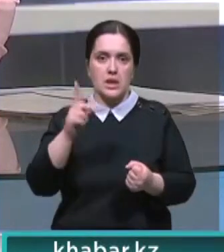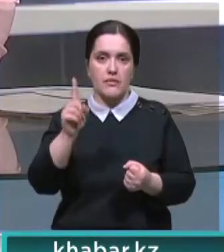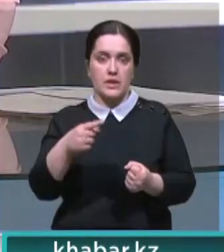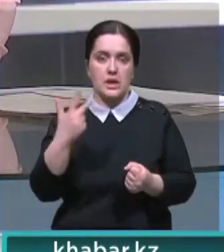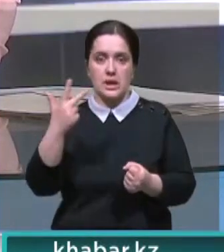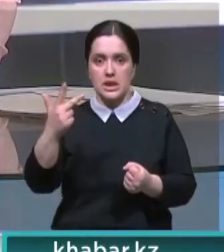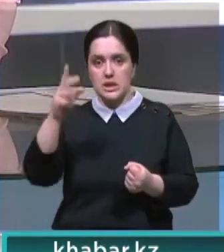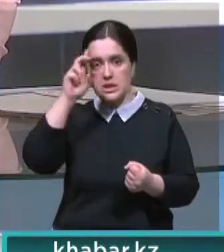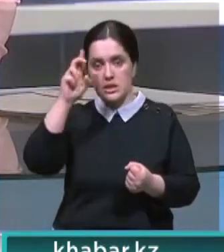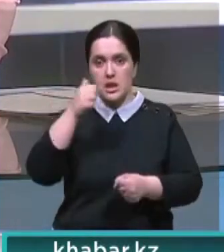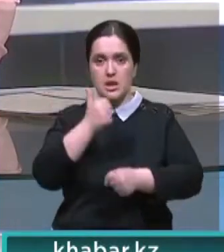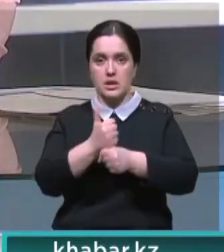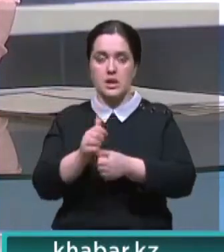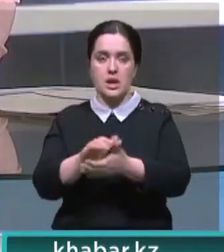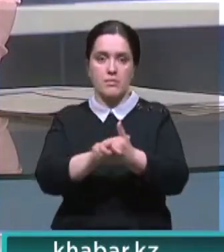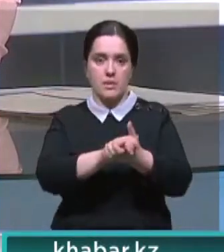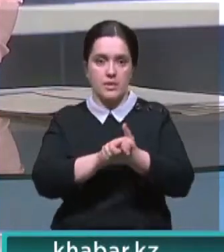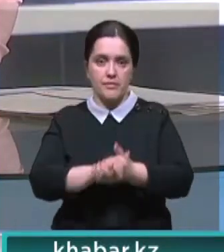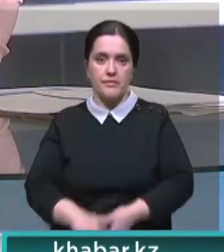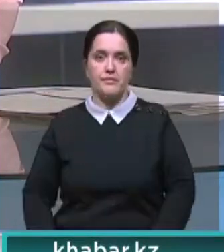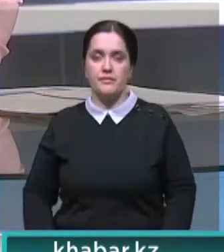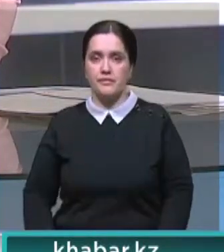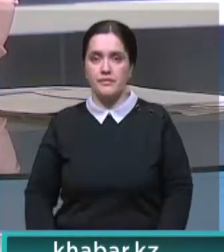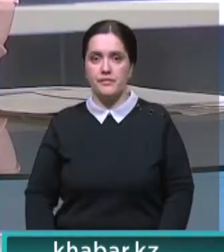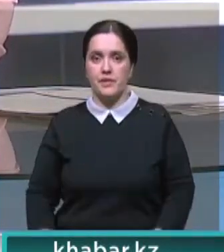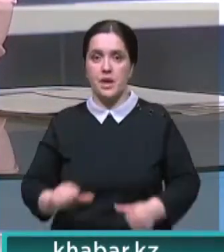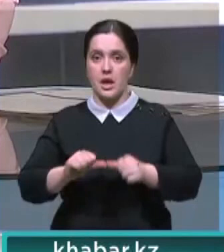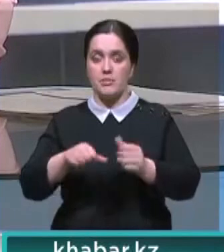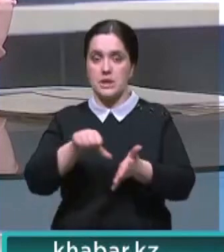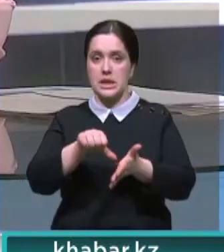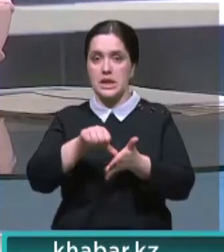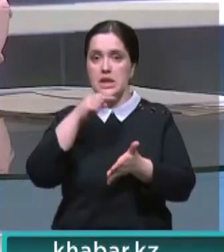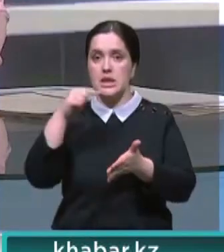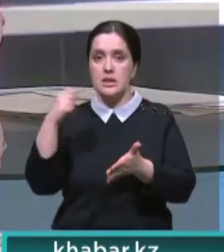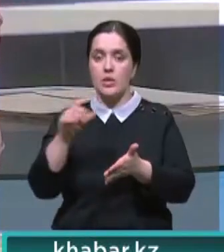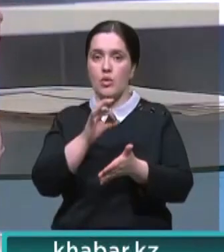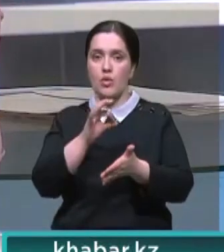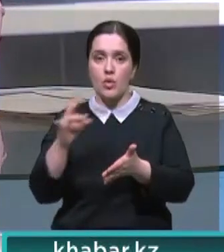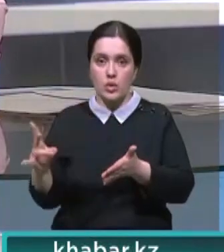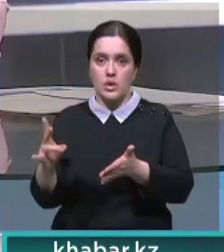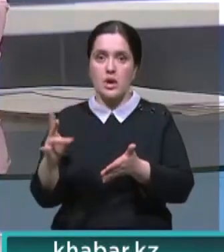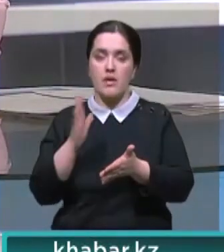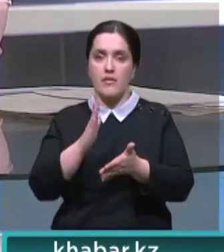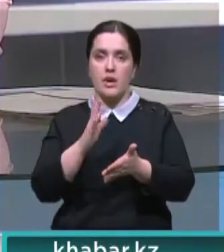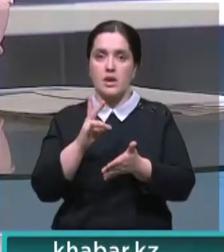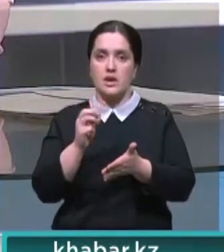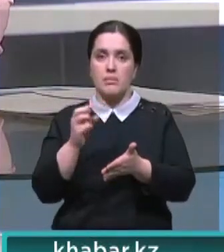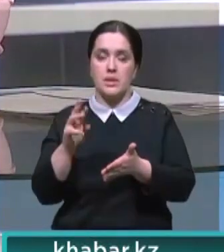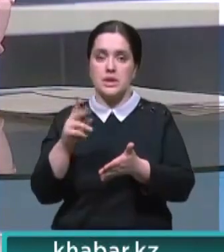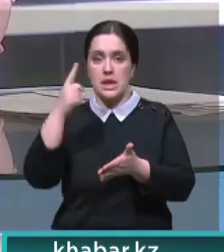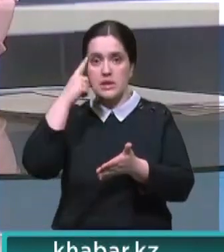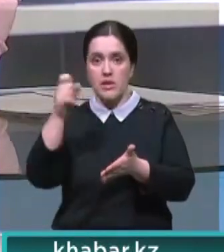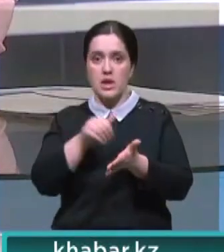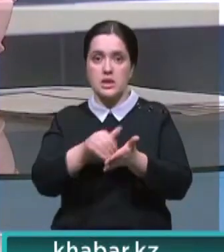решение поддержат две трети стран Генассамблеи. И между тем, постоянный представитель России при ООН Василий Небензя заявил,